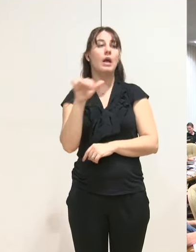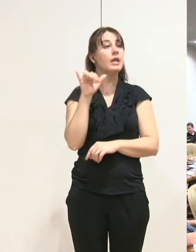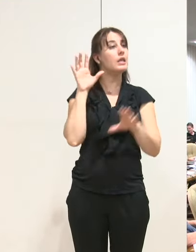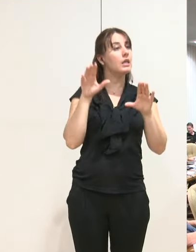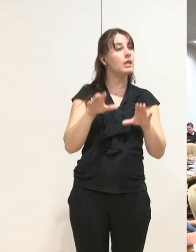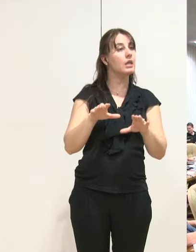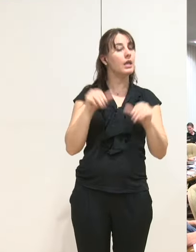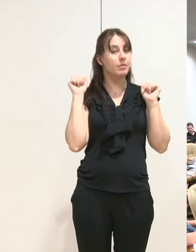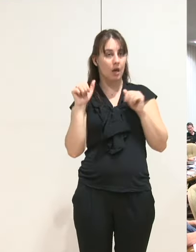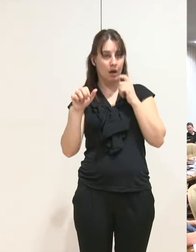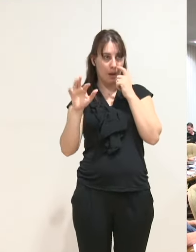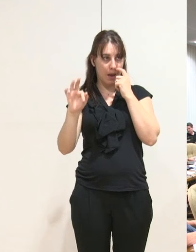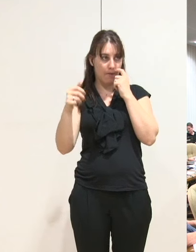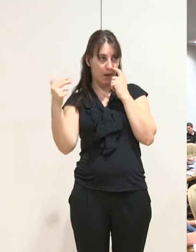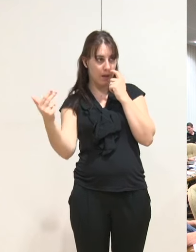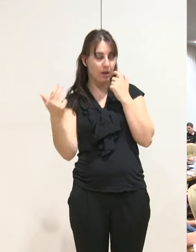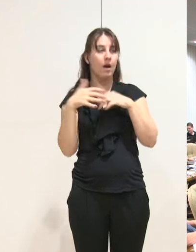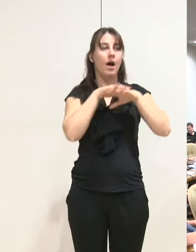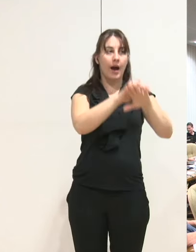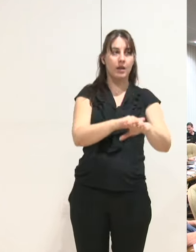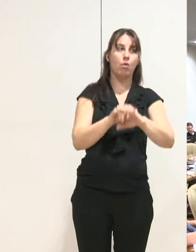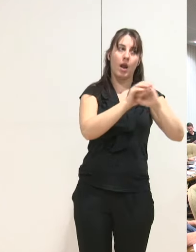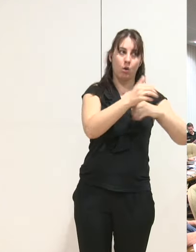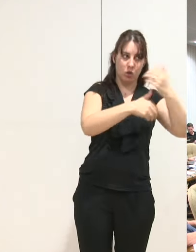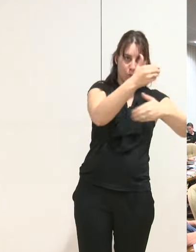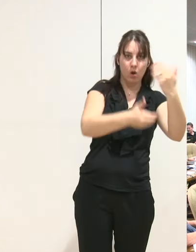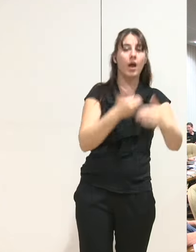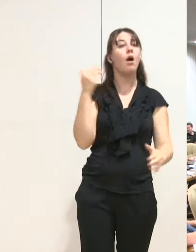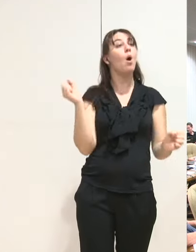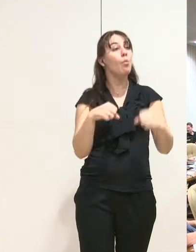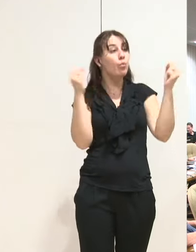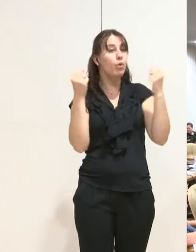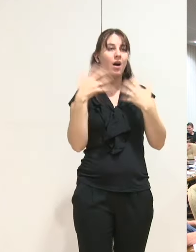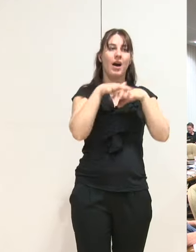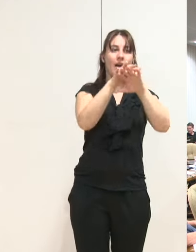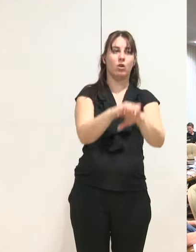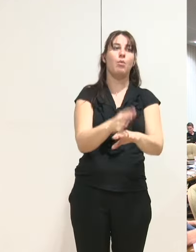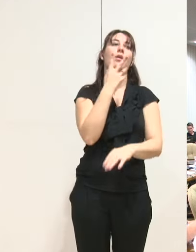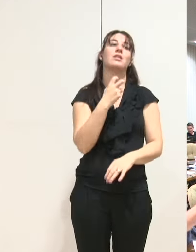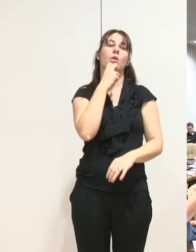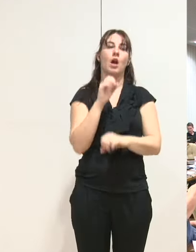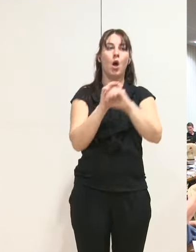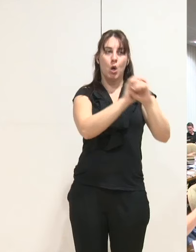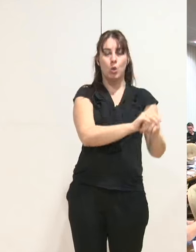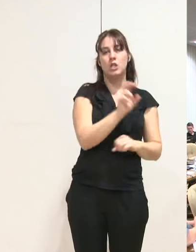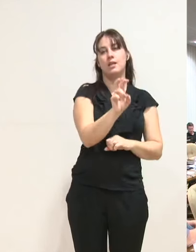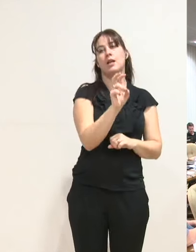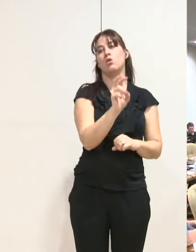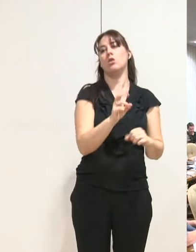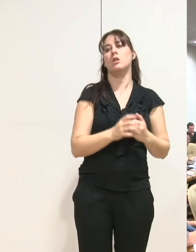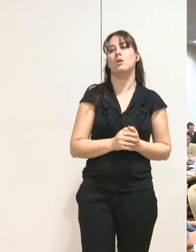Front national rassemblement de gauche et de progrès qui vote pour rassemblement citoyen de la gauche et des